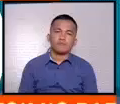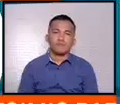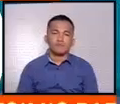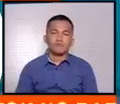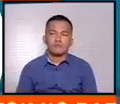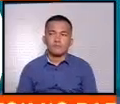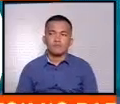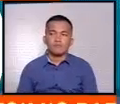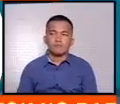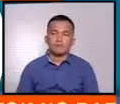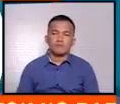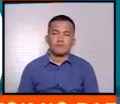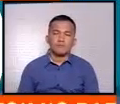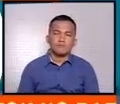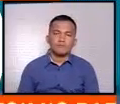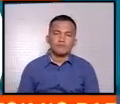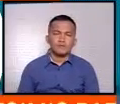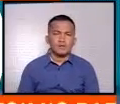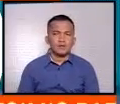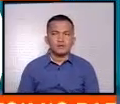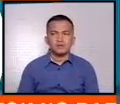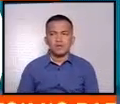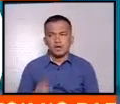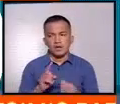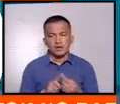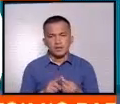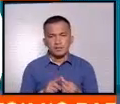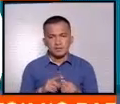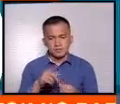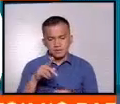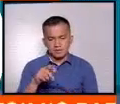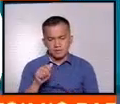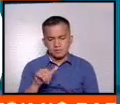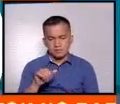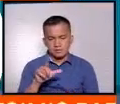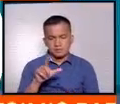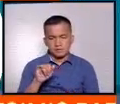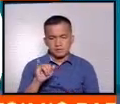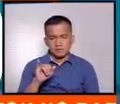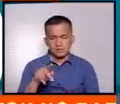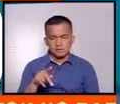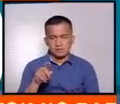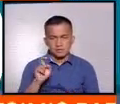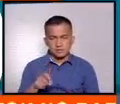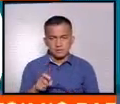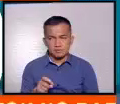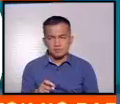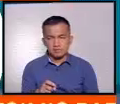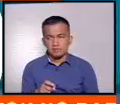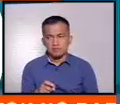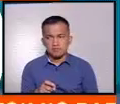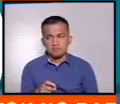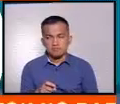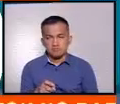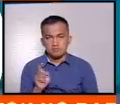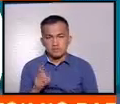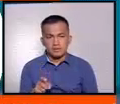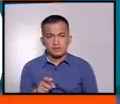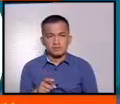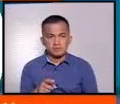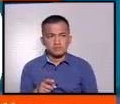Yes, sir. Patungkol po sa payslip. Opo. Dapat, di ba sir,